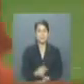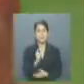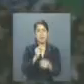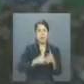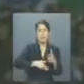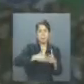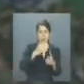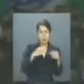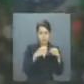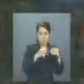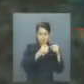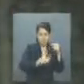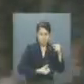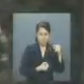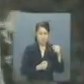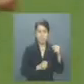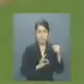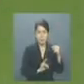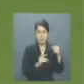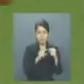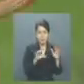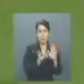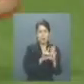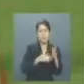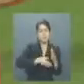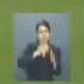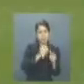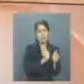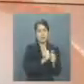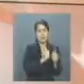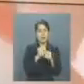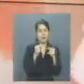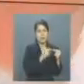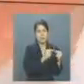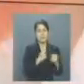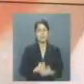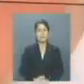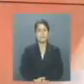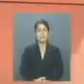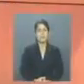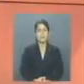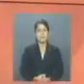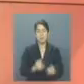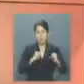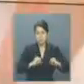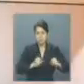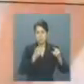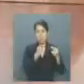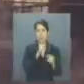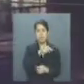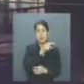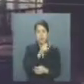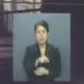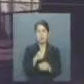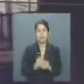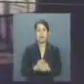8ทีมสุดท้ายต่อไปครับจ จ้าภาพอังกฤษลอนดอน2012ในปีหน้านะ